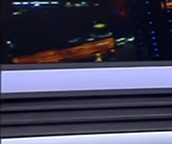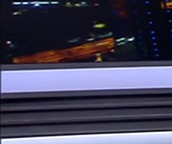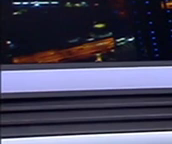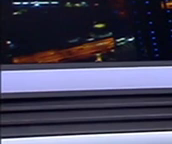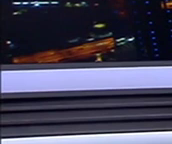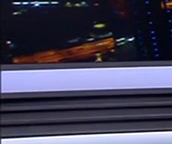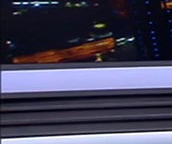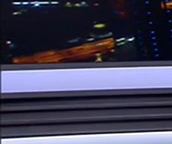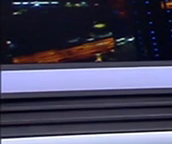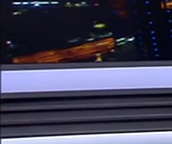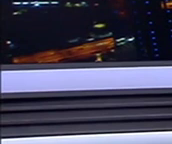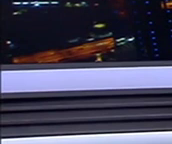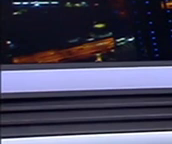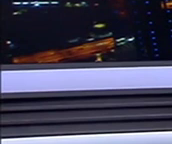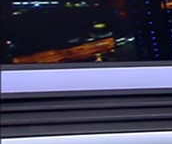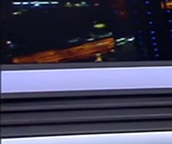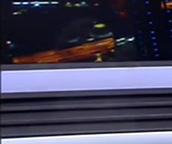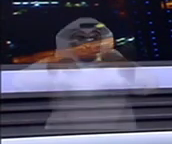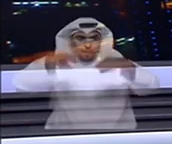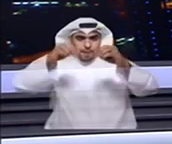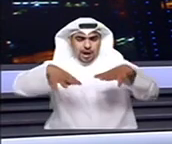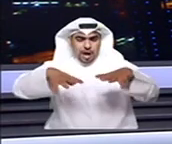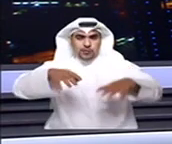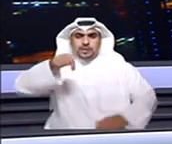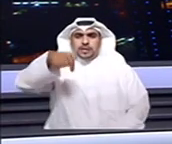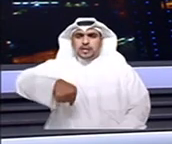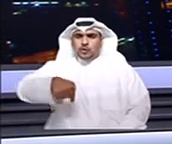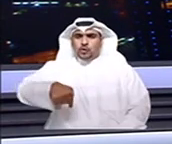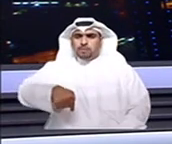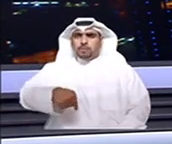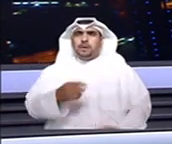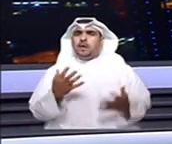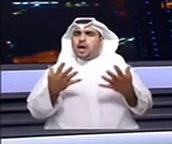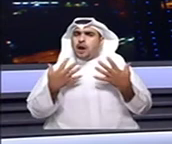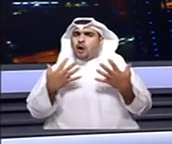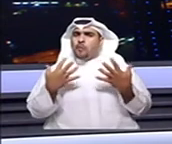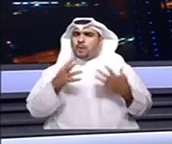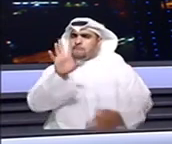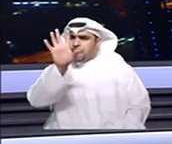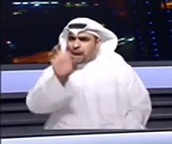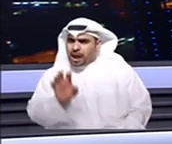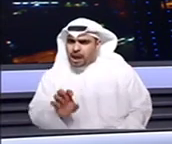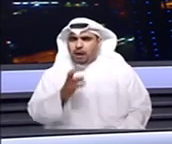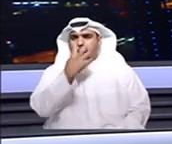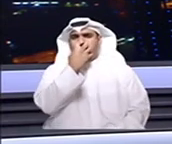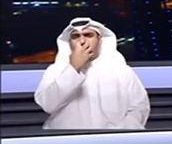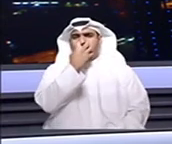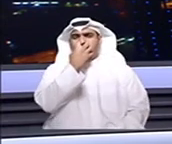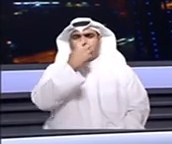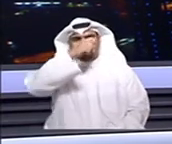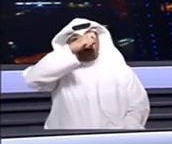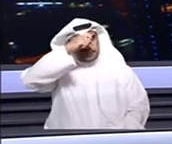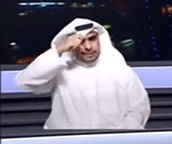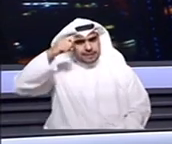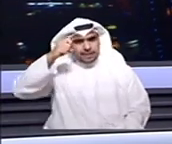السلام عليكم أعزائي المشاهدين. الأجواء مستقرة وحارة إلى حارة نسبيا لهذه الليلة مع اعتدال في الرياح الشمالية الغربية، ولكن